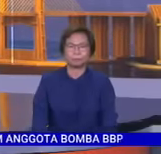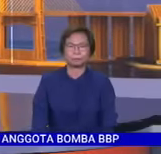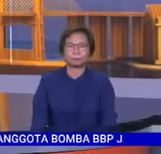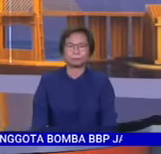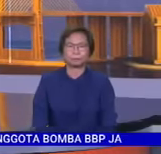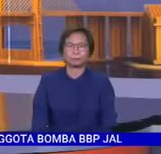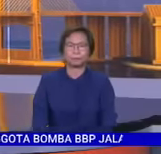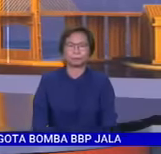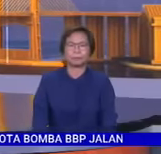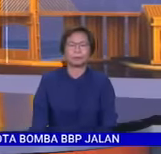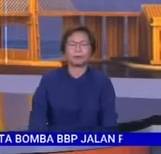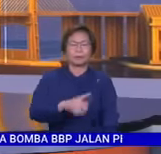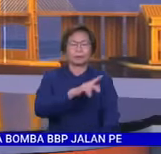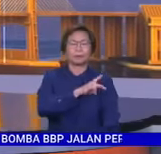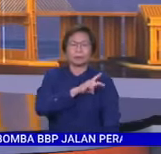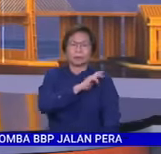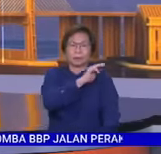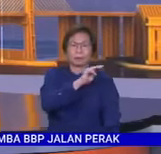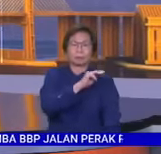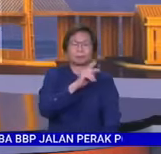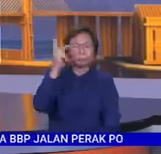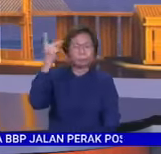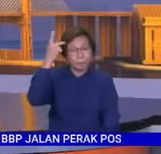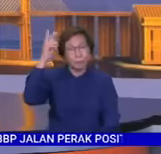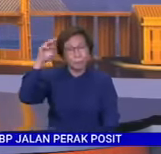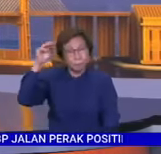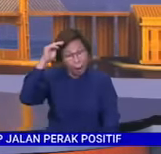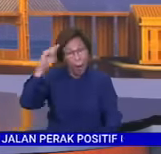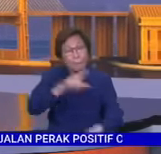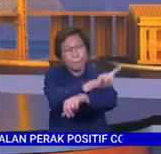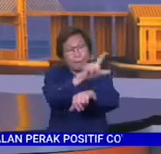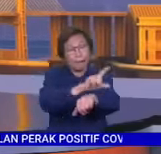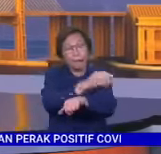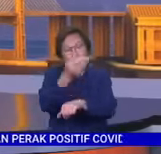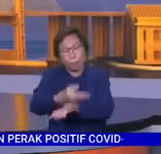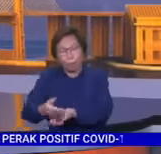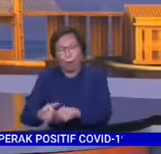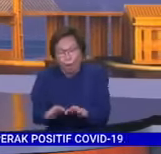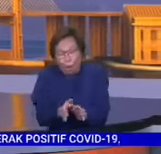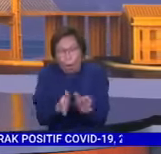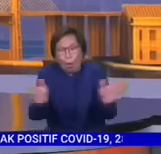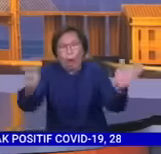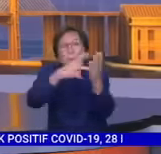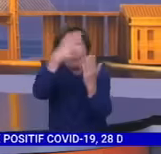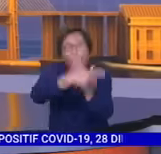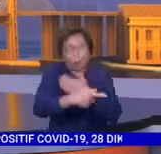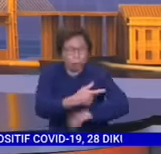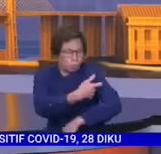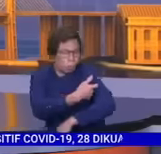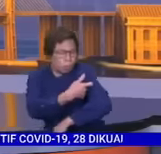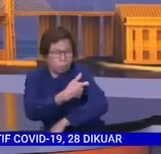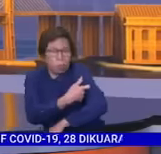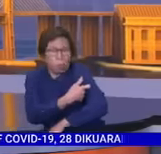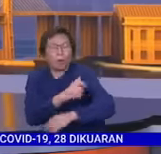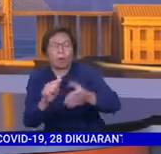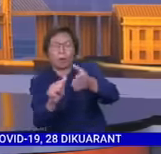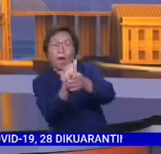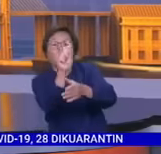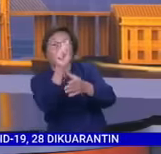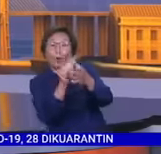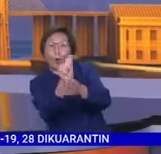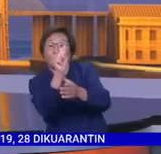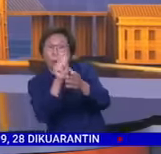Hai kemudian perusahaan peladangan dan komoditi akan memperluaskan lagi program vaksinasi sektor Agri